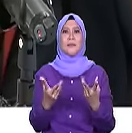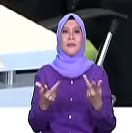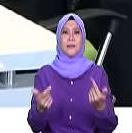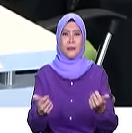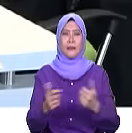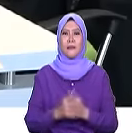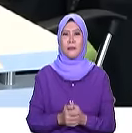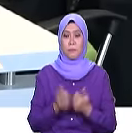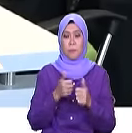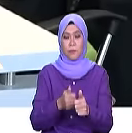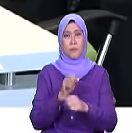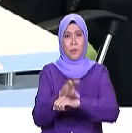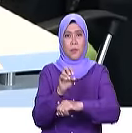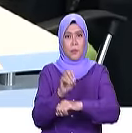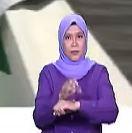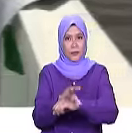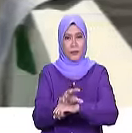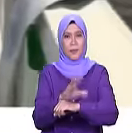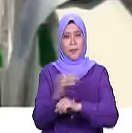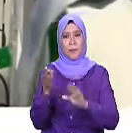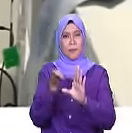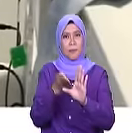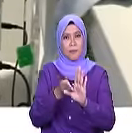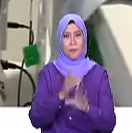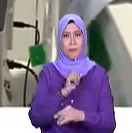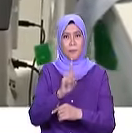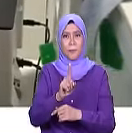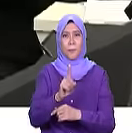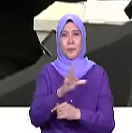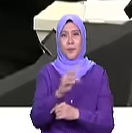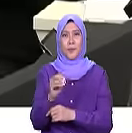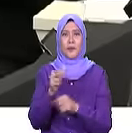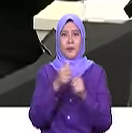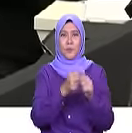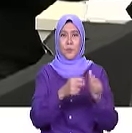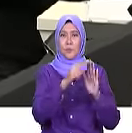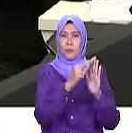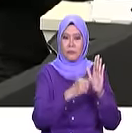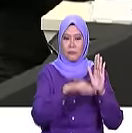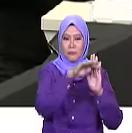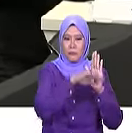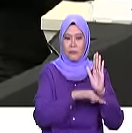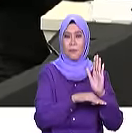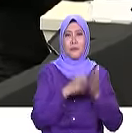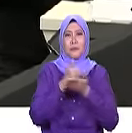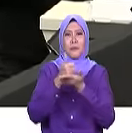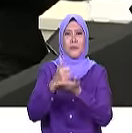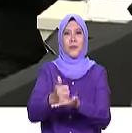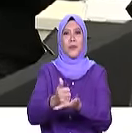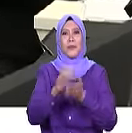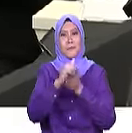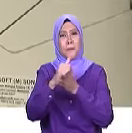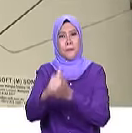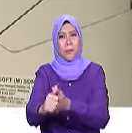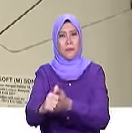holistik menerusi kaunseling syar'i, terapi psikospiritual Islam dan ilah syar'i dengan kadar segera terutama bantuan dari segi